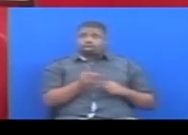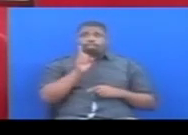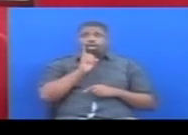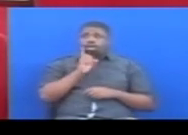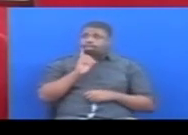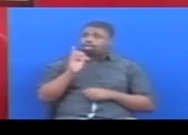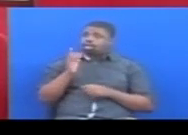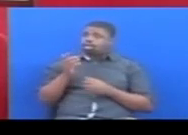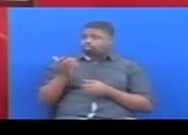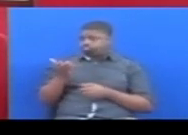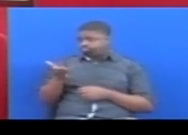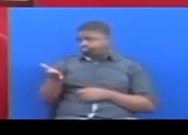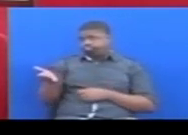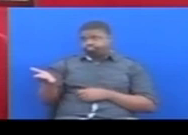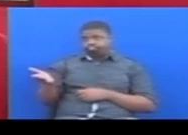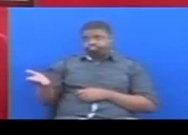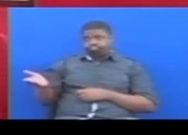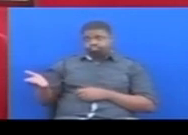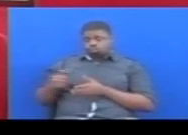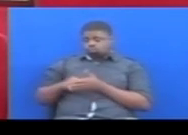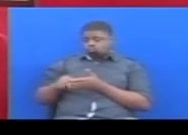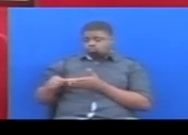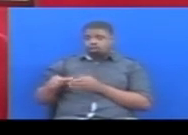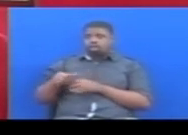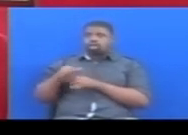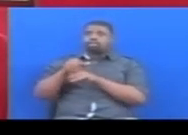wengi wanaonunua samaki